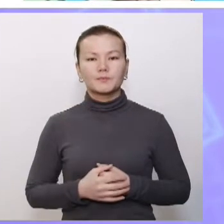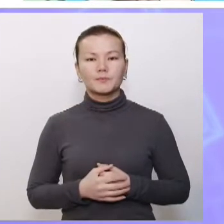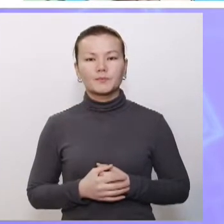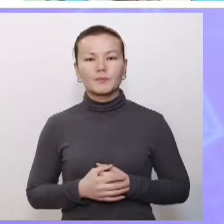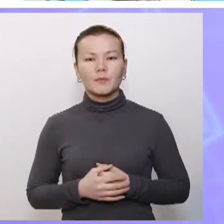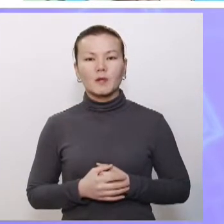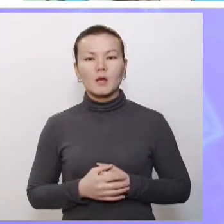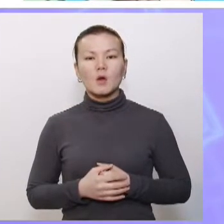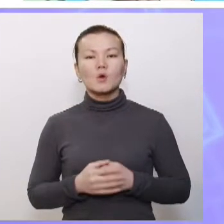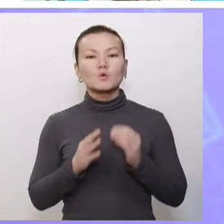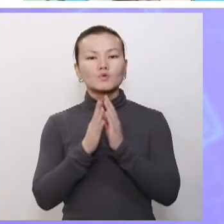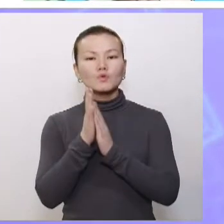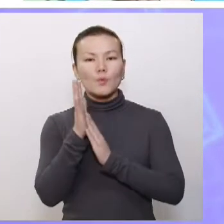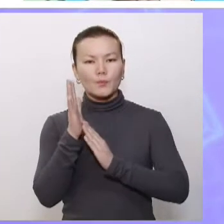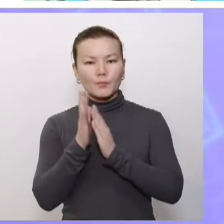Чөп.